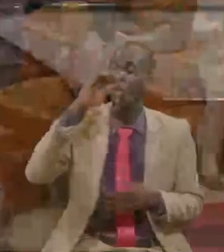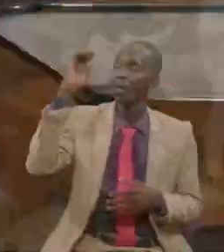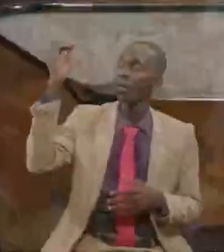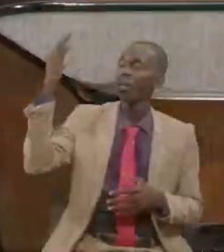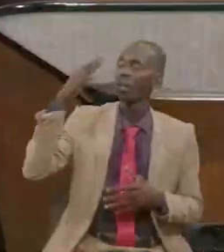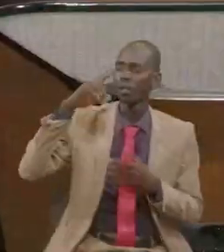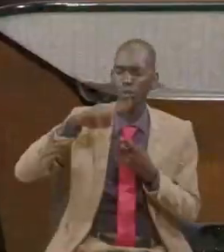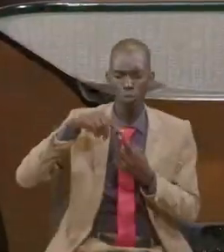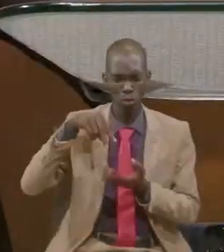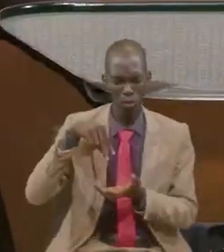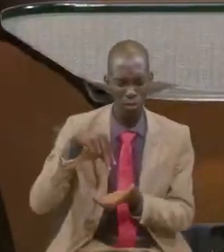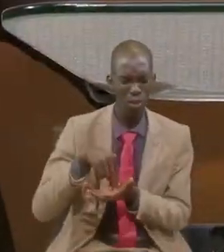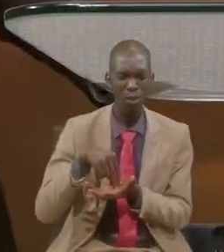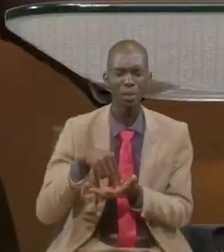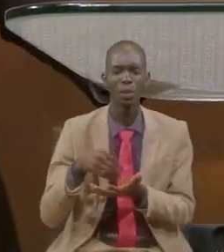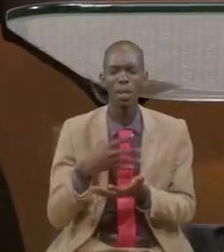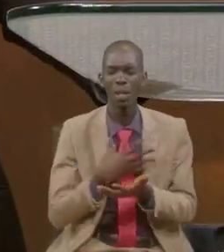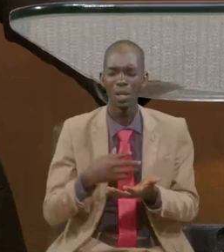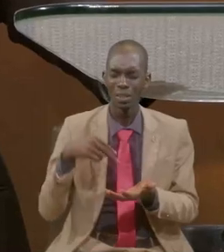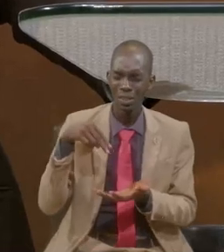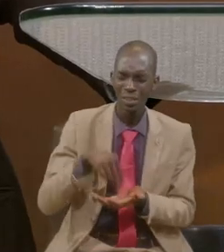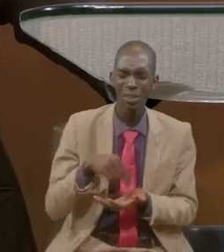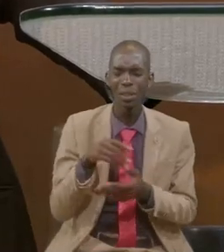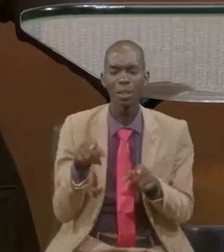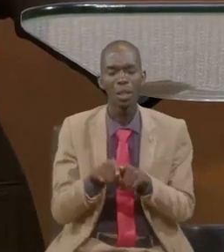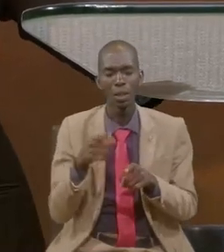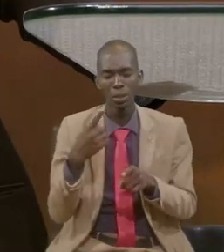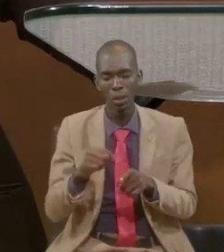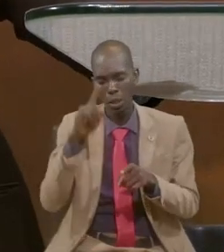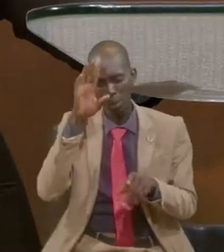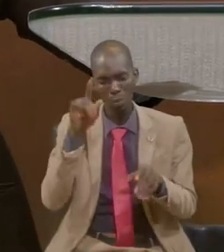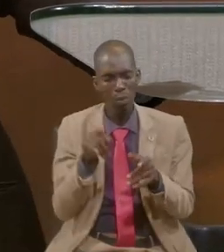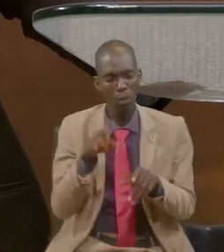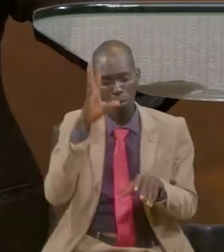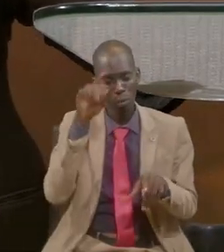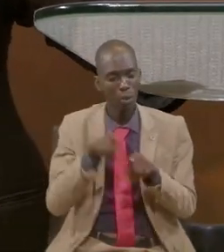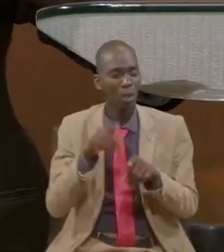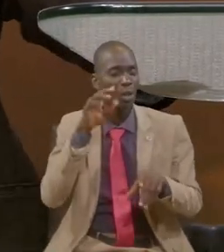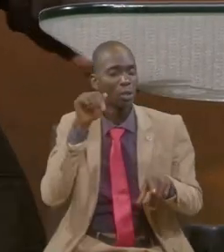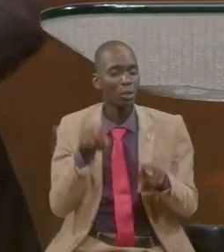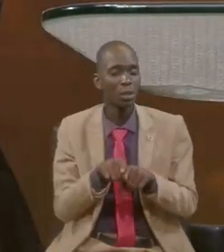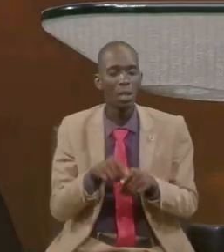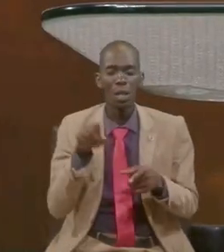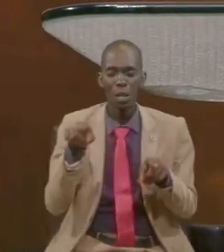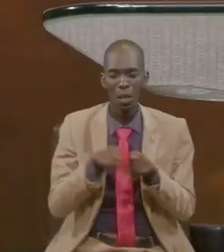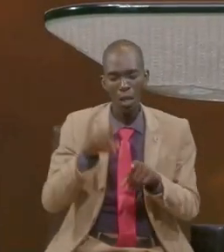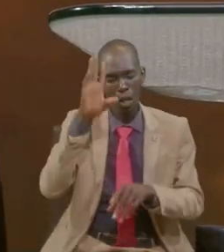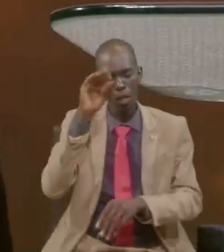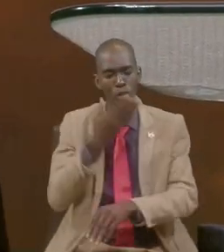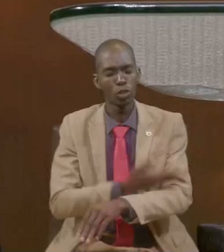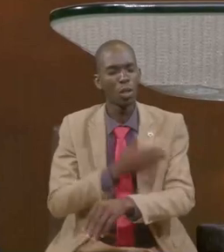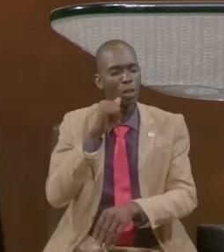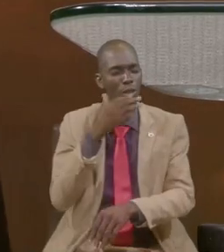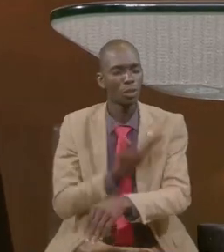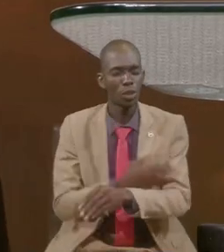La grâce pour tenir ferme, pour tenir comme des frères, comme des fils et des filles dans